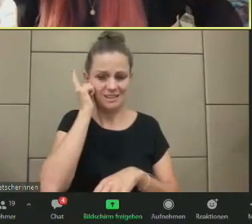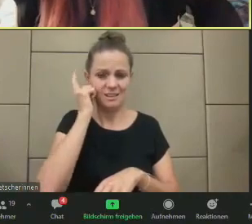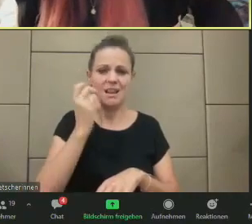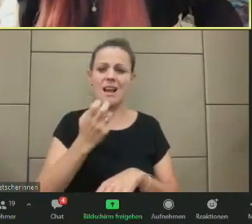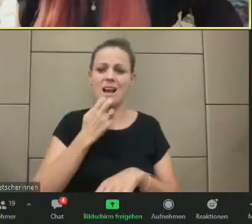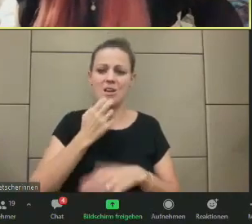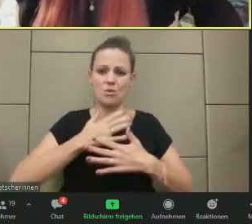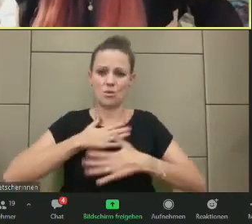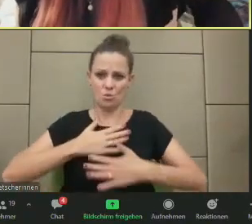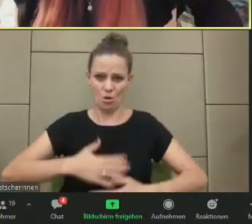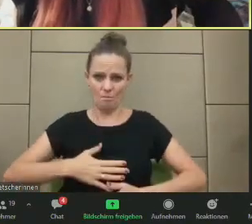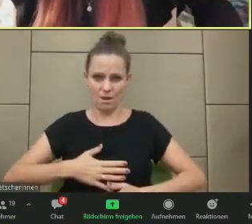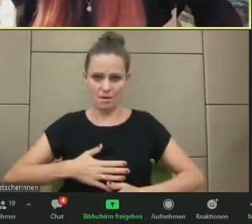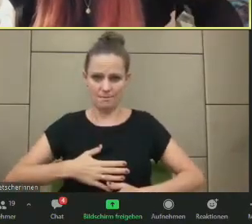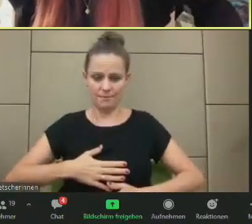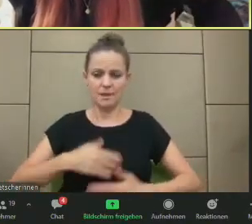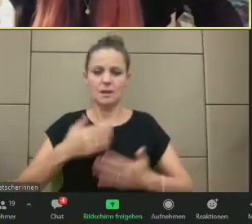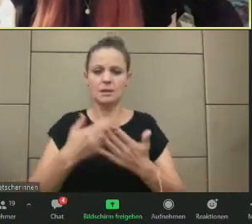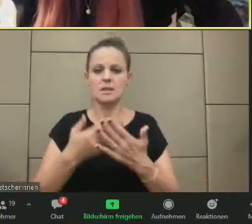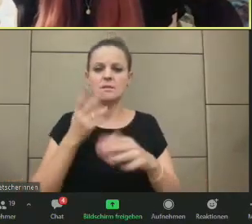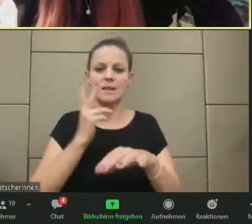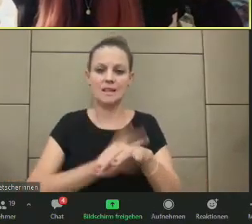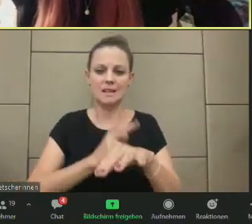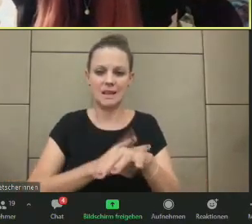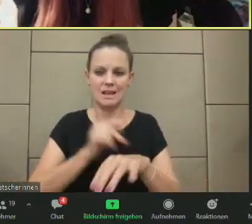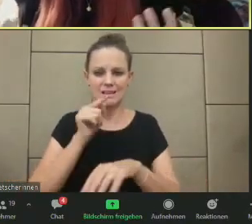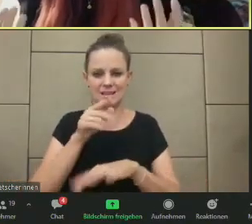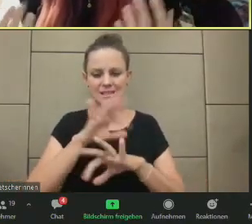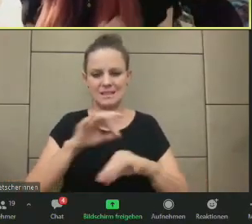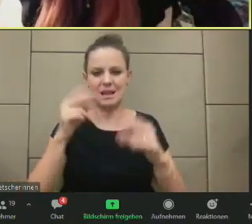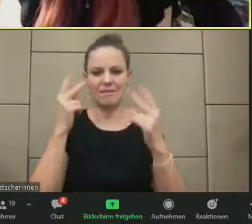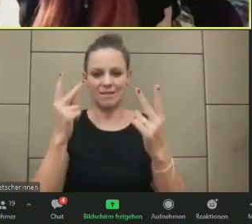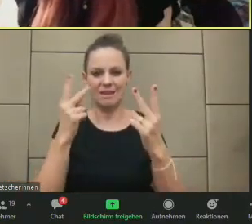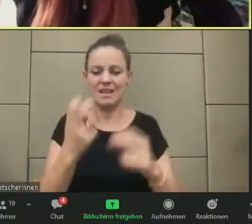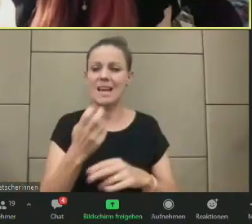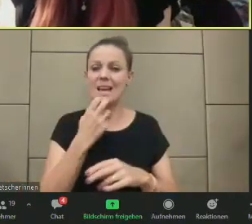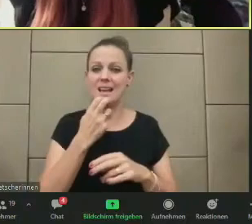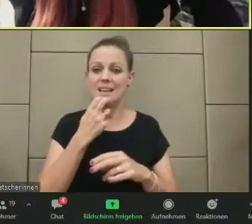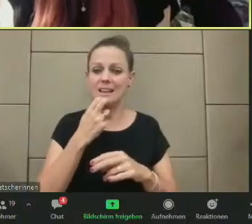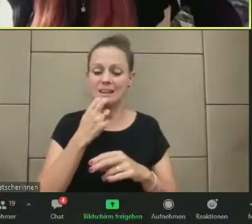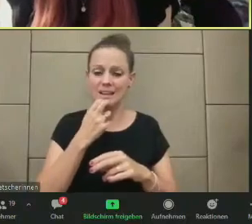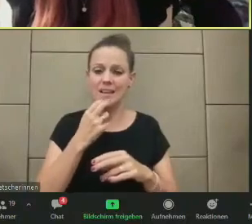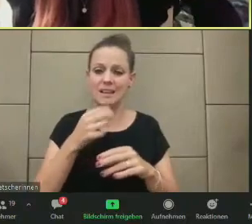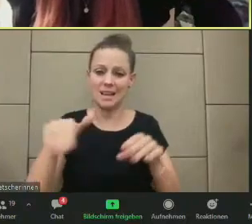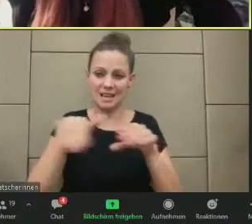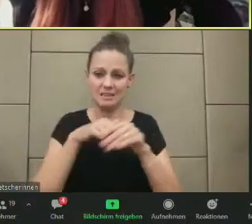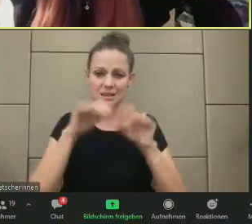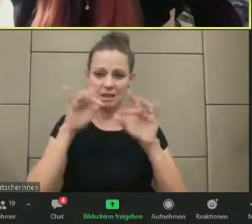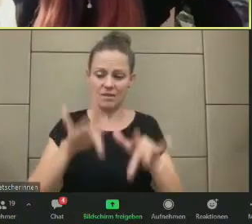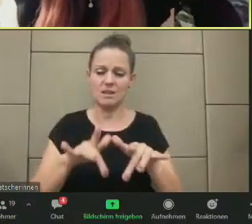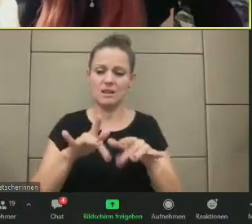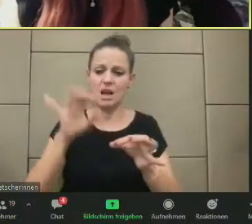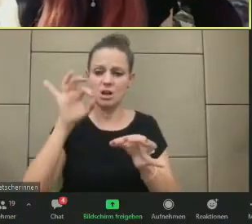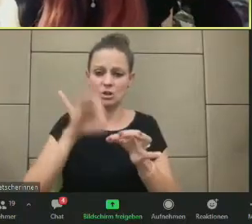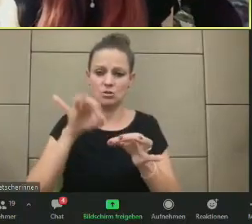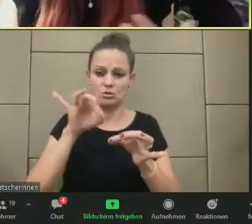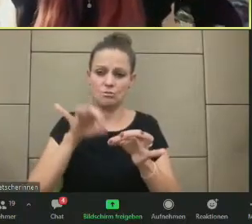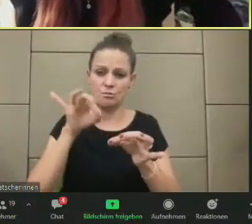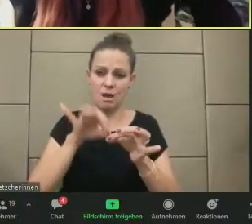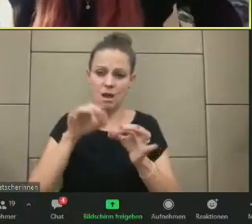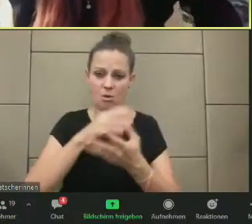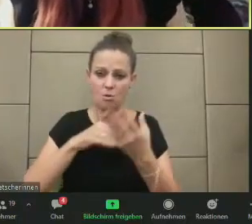Körper. Das heißt, bei dieser Krankheit ist es sehr wichtig, mit seinen Energiereserven sparsam umzugehen. Denn wenn man